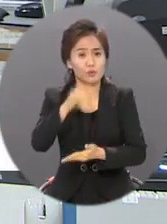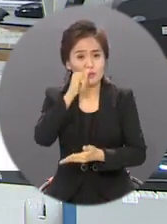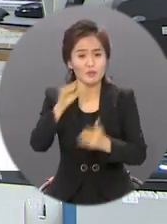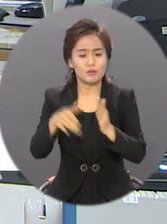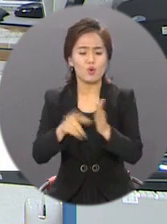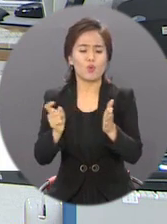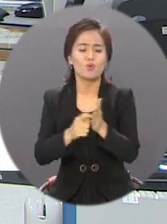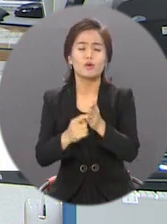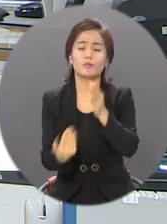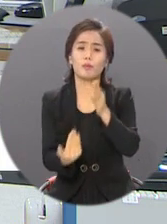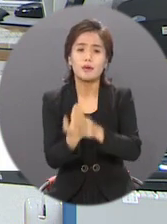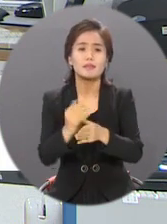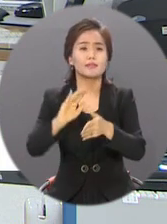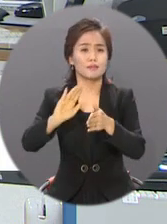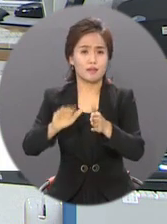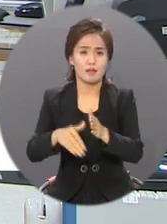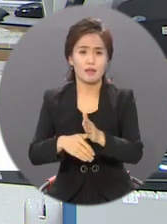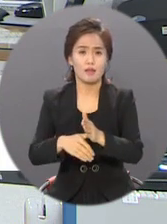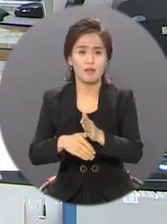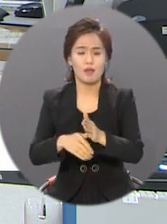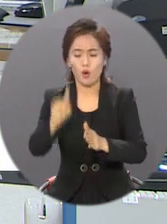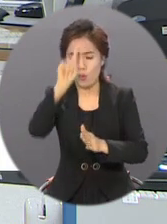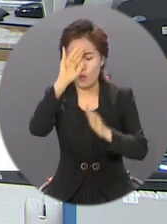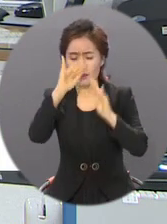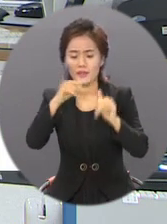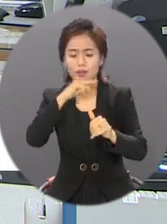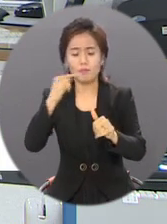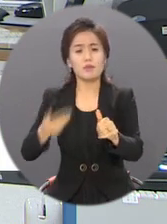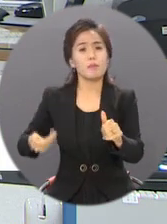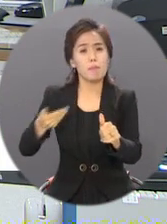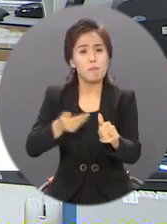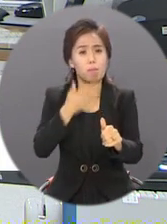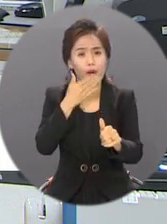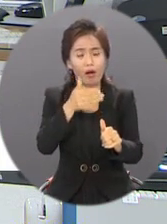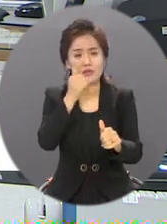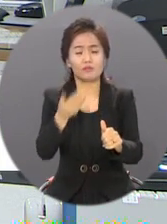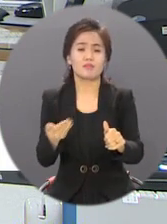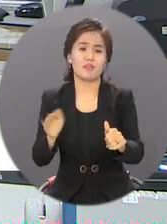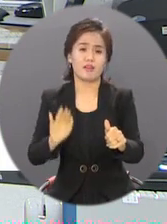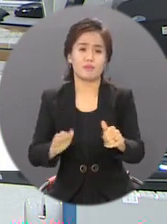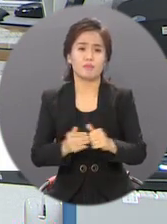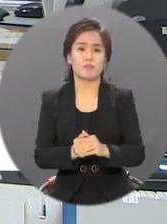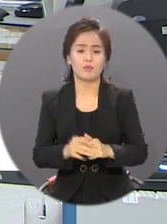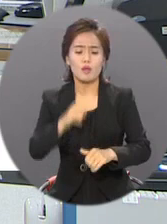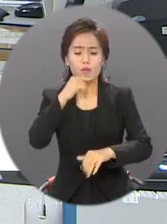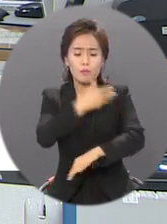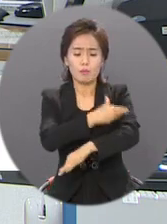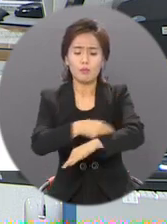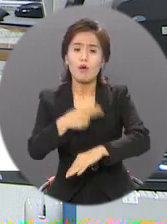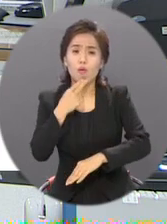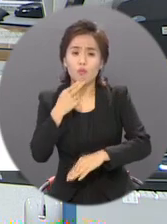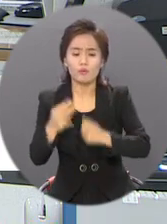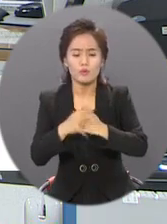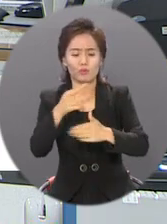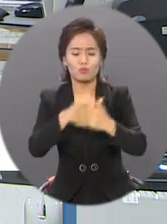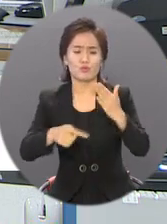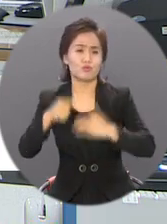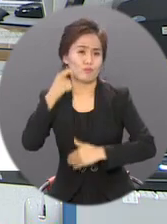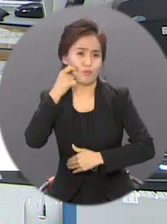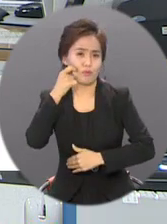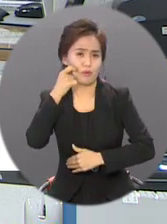1급 상황에 벌어졌을 때 환자한테 혈액을 제때 공급을 하게 되는 거죠 헬기 없다 며 수술을 할수없고